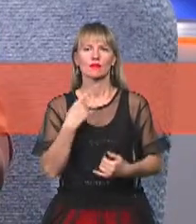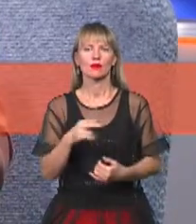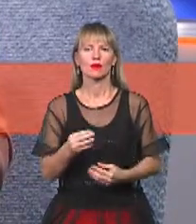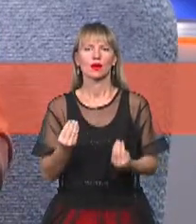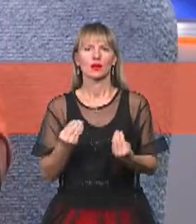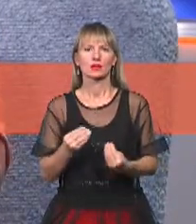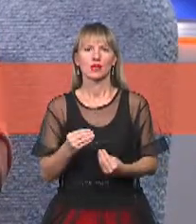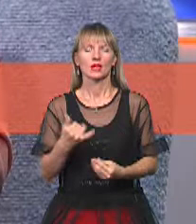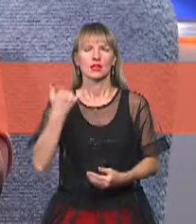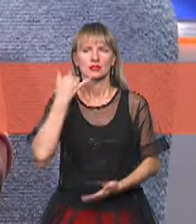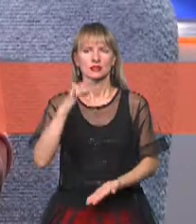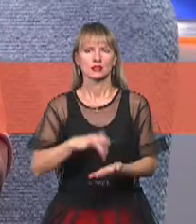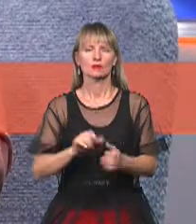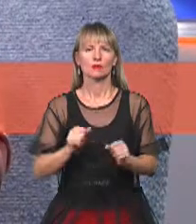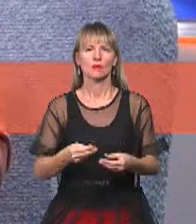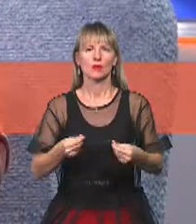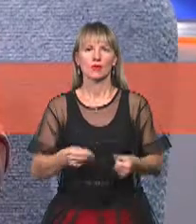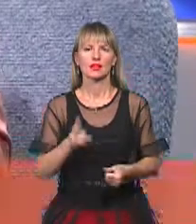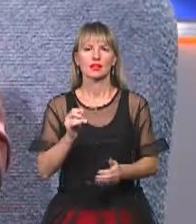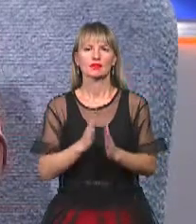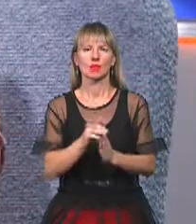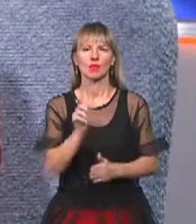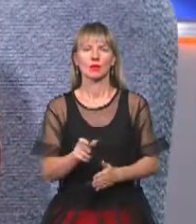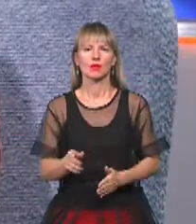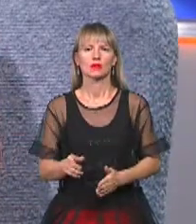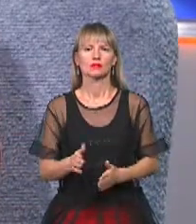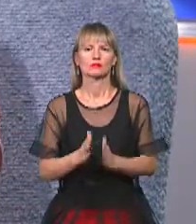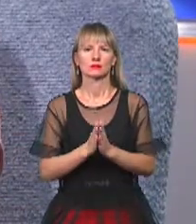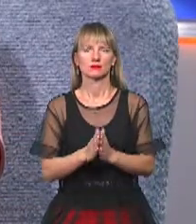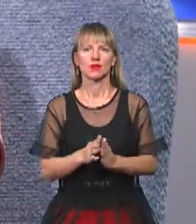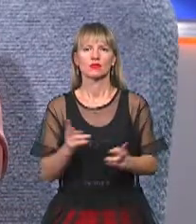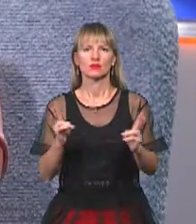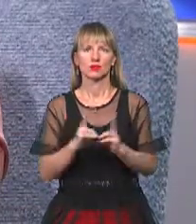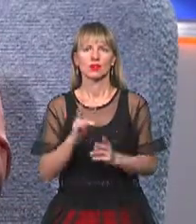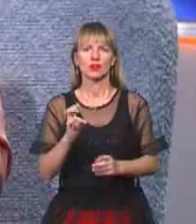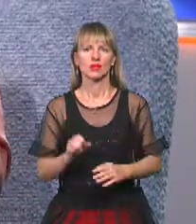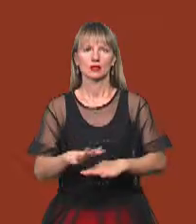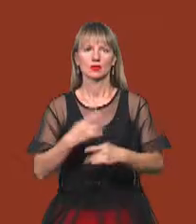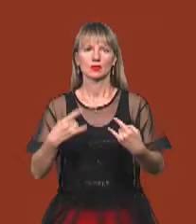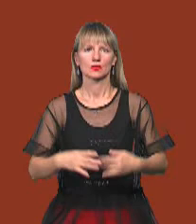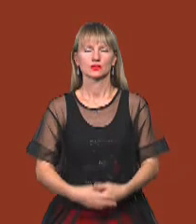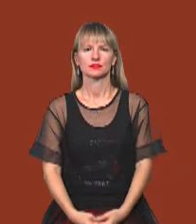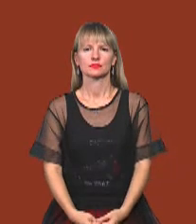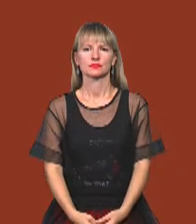контактний центр може впливати на вирішення звернень громадян. Будемо прощатися, побачимося на Суспільному.